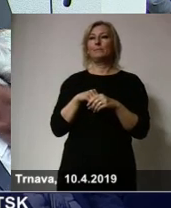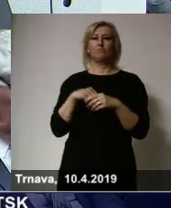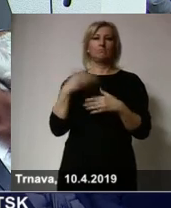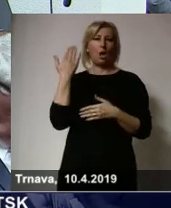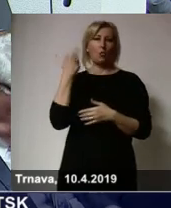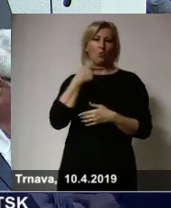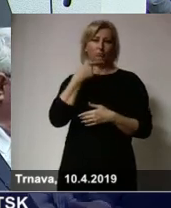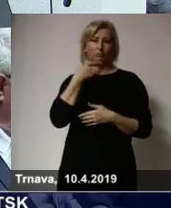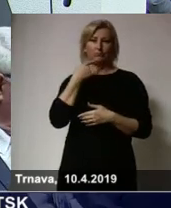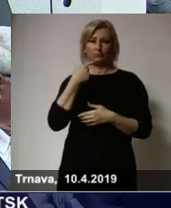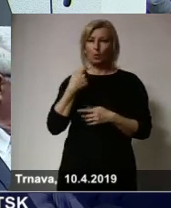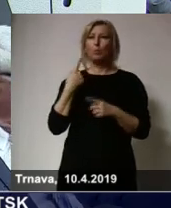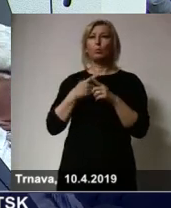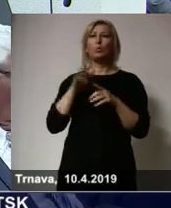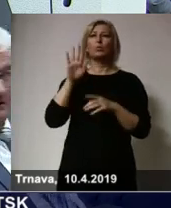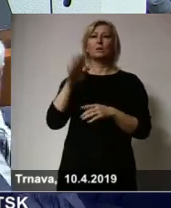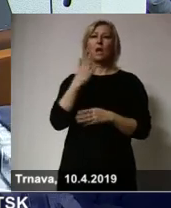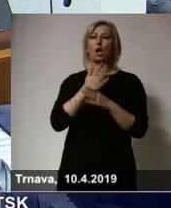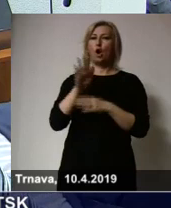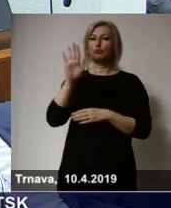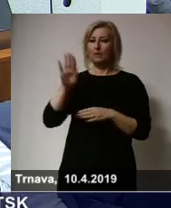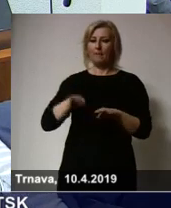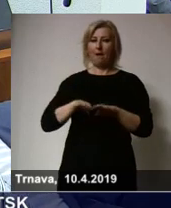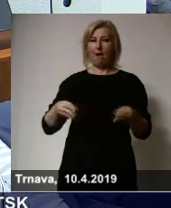opísal, ako ho máte v plnom znení predložený v laviciach. Nech sa páči.